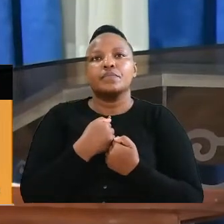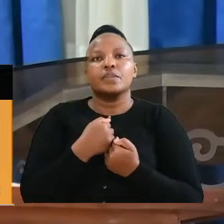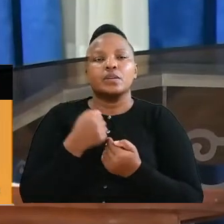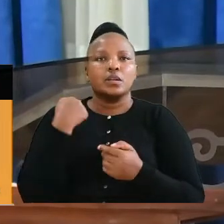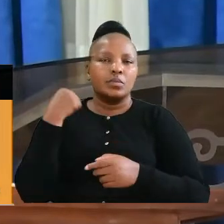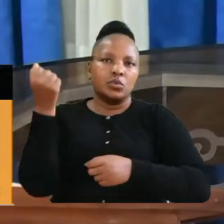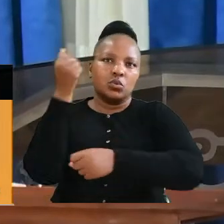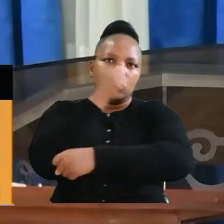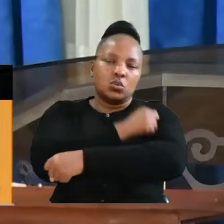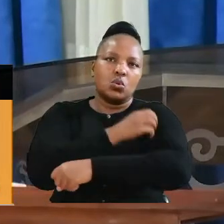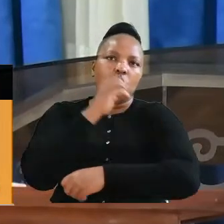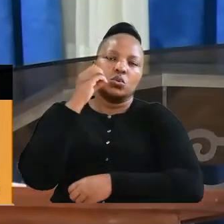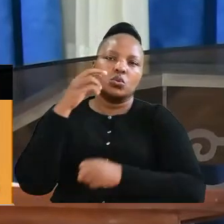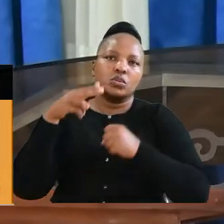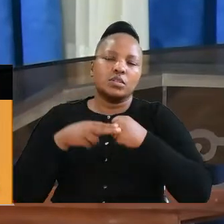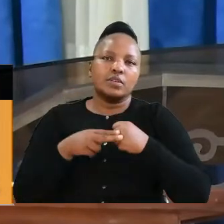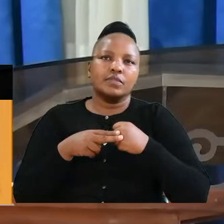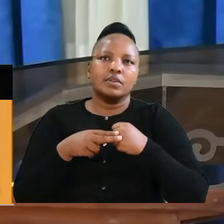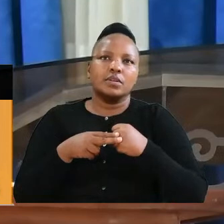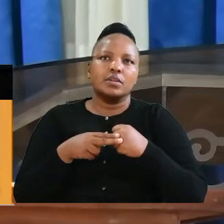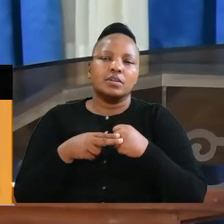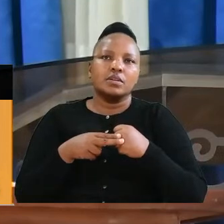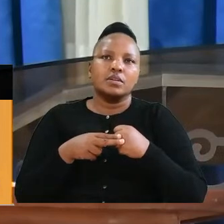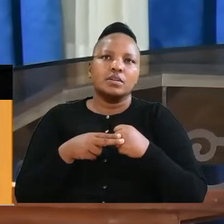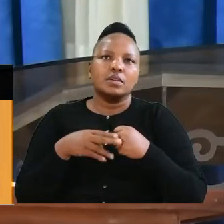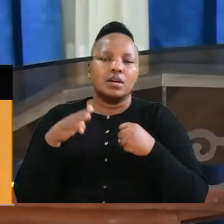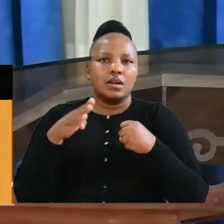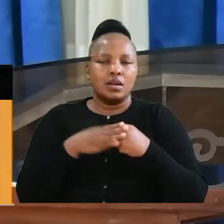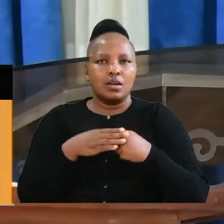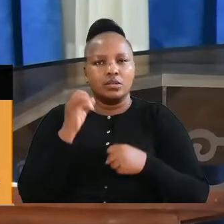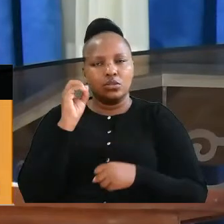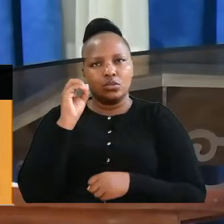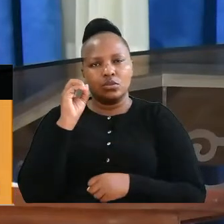ni 07, that is